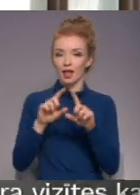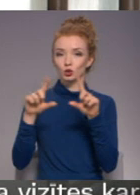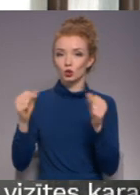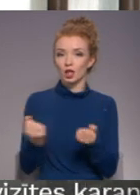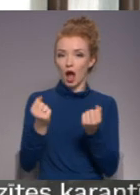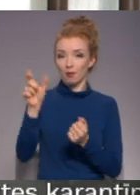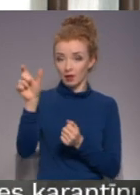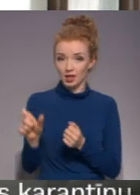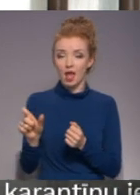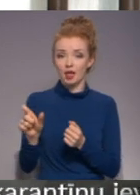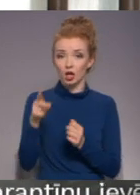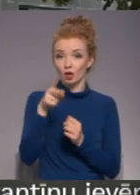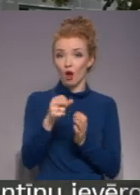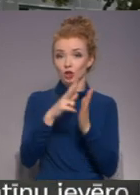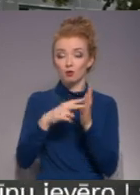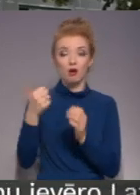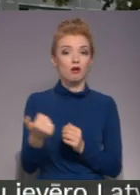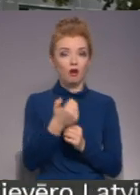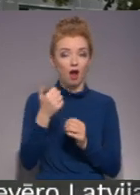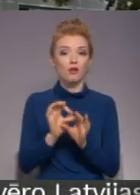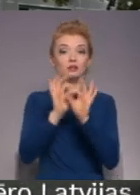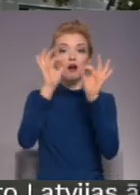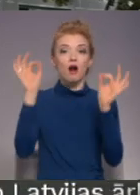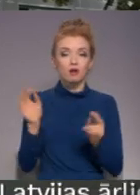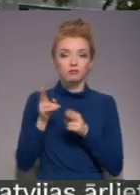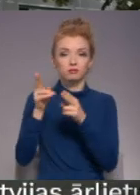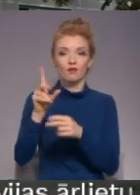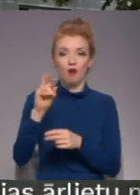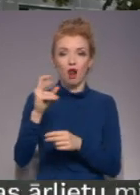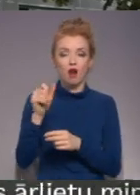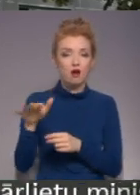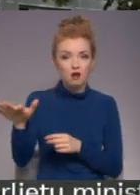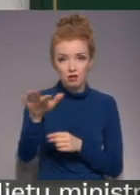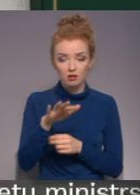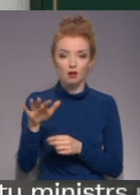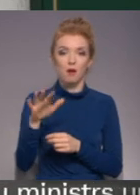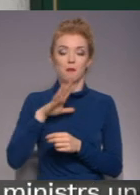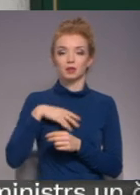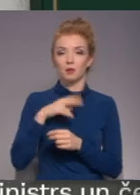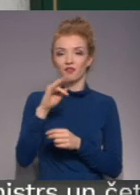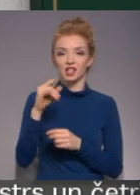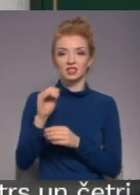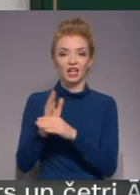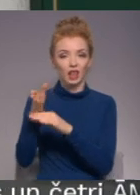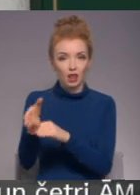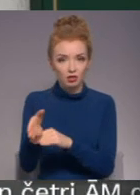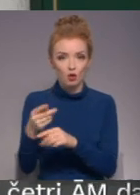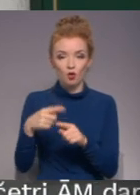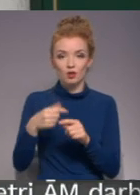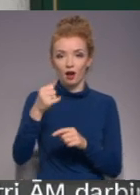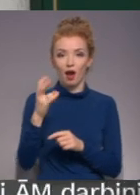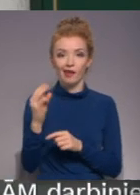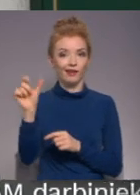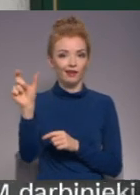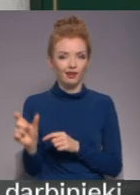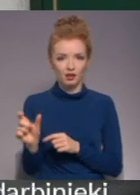darbinieki aizsāka 2018. Gadā, viesojoties Valkas novada turnā pēc gada viesītē. Jāteic, ka Gaiķi vietvārdnieku lokā